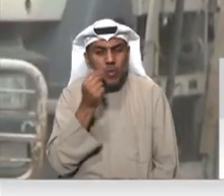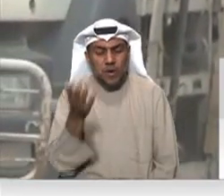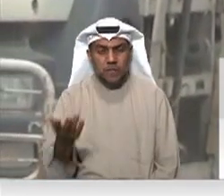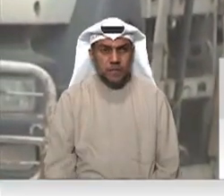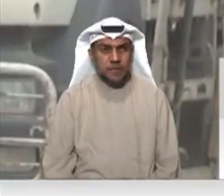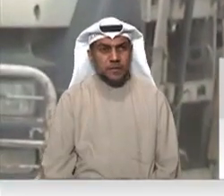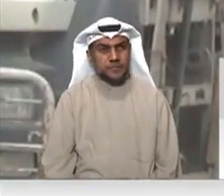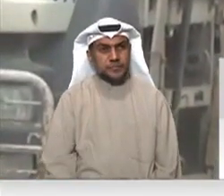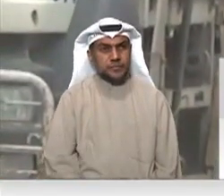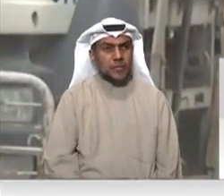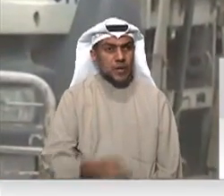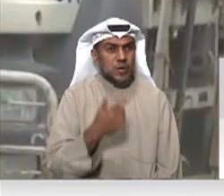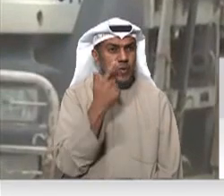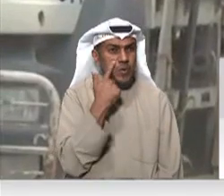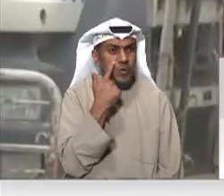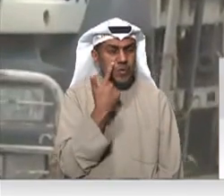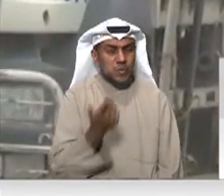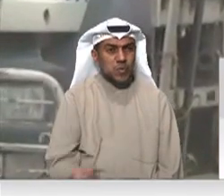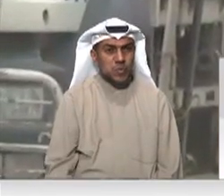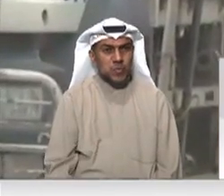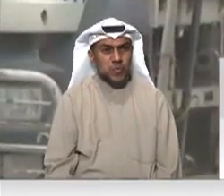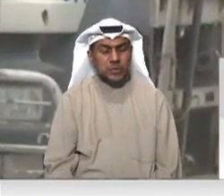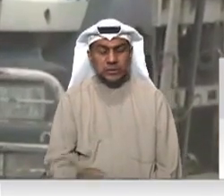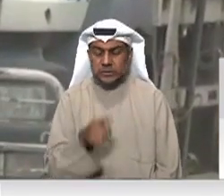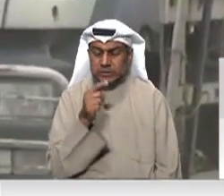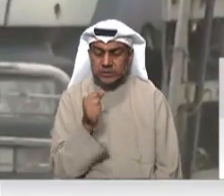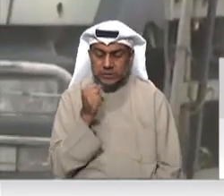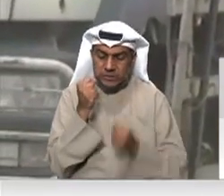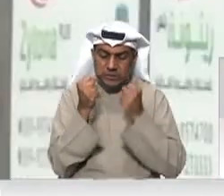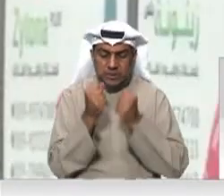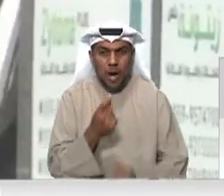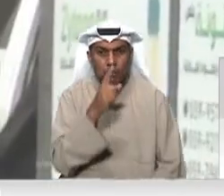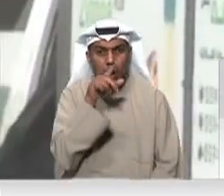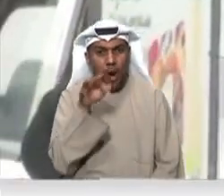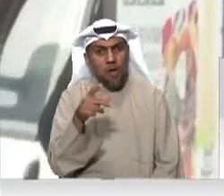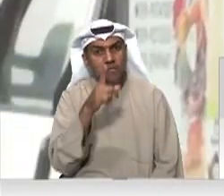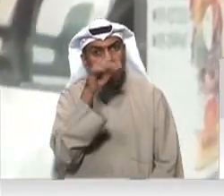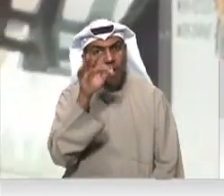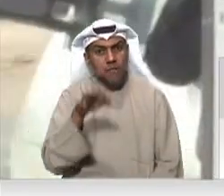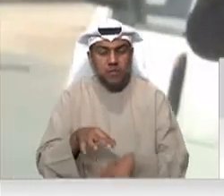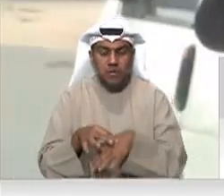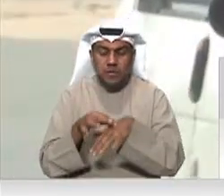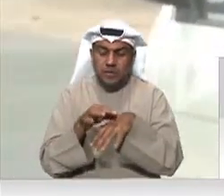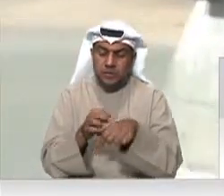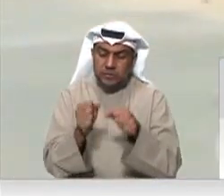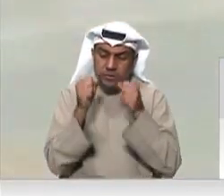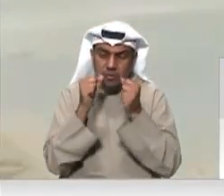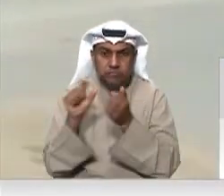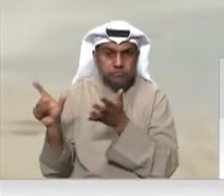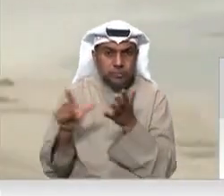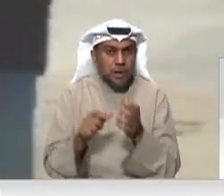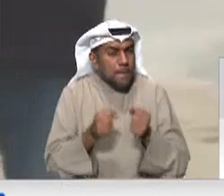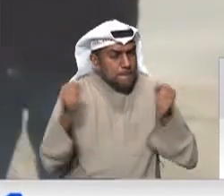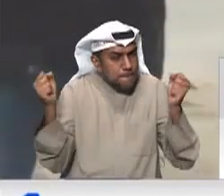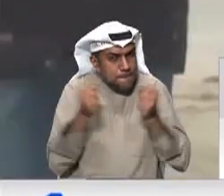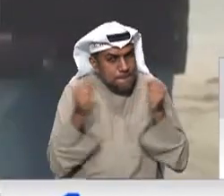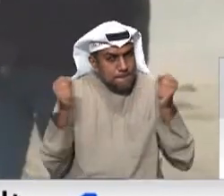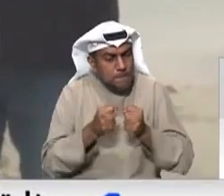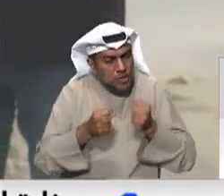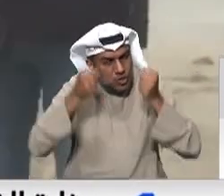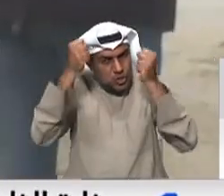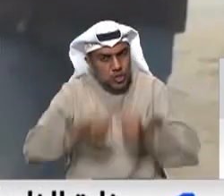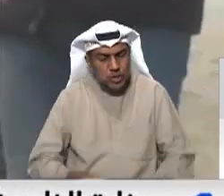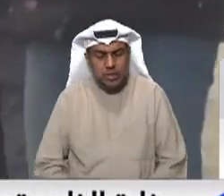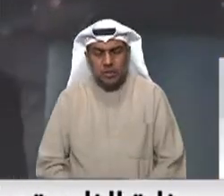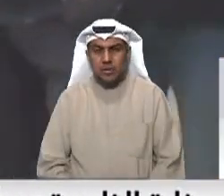حذر الدفاع المدني من ان حياه الاف النازحين مهدده بسبب البرد القارس والامطار